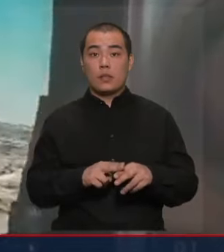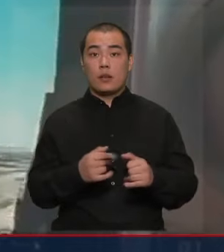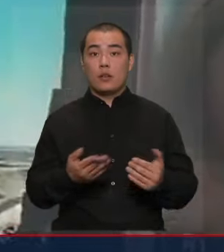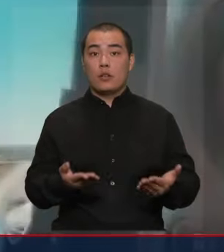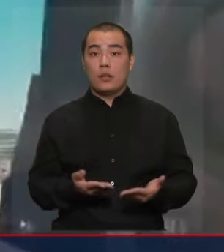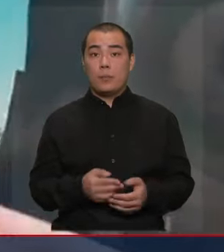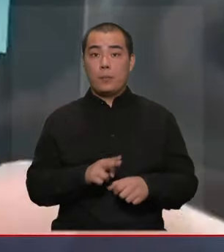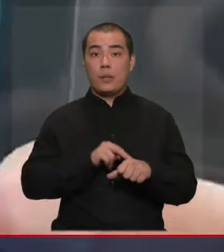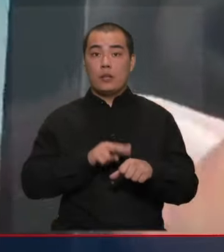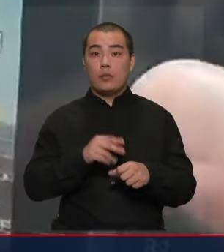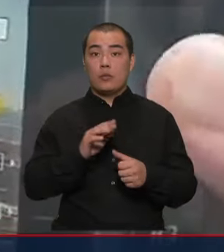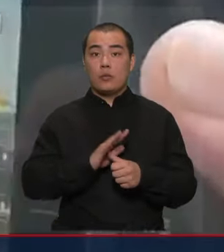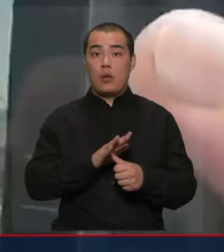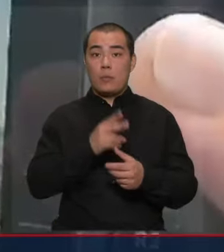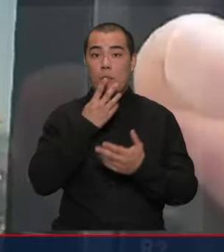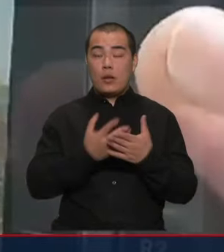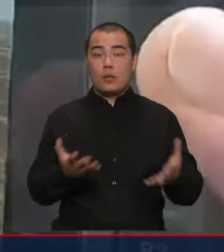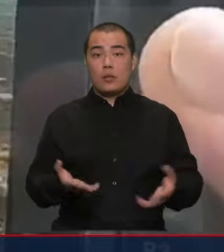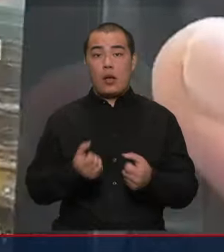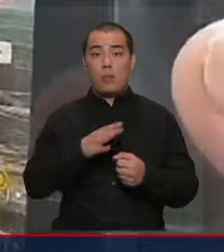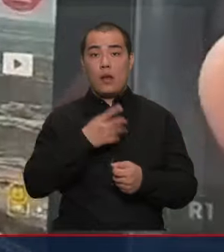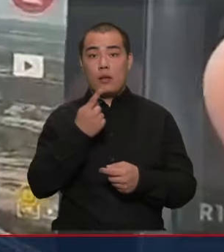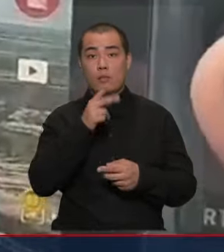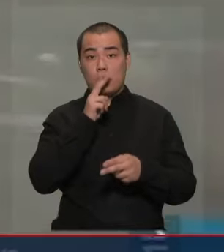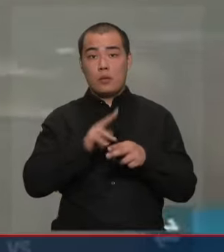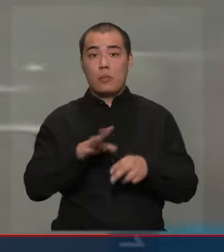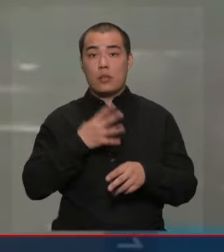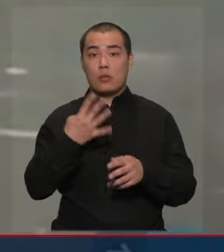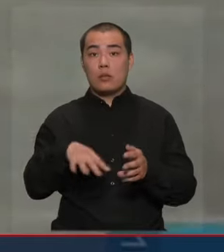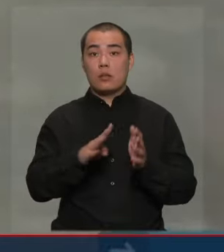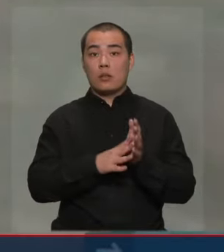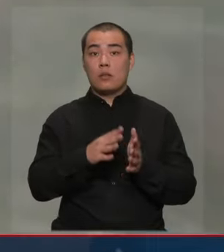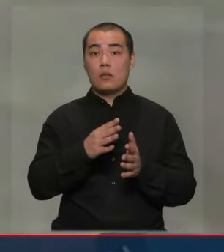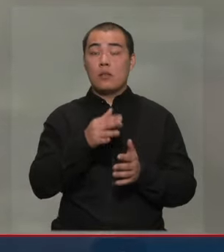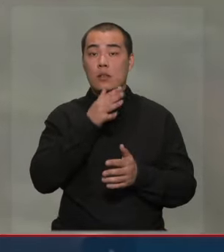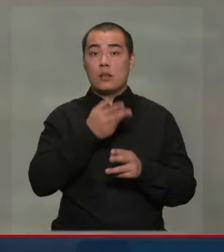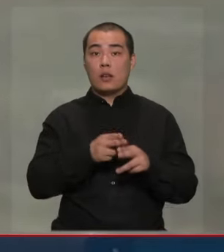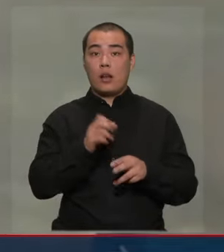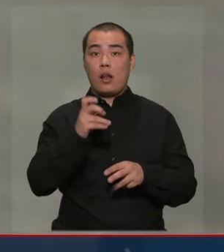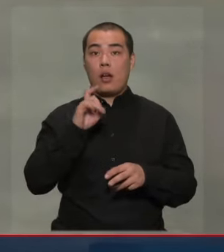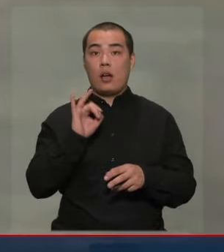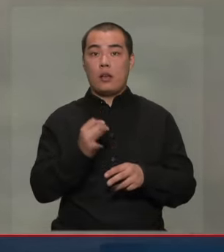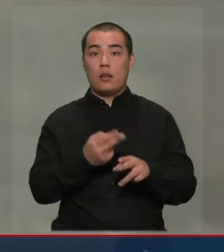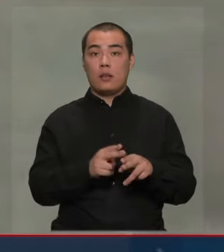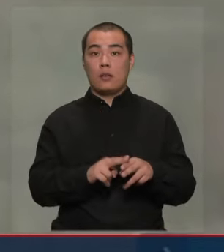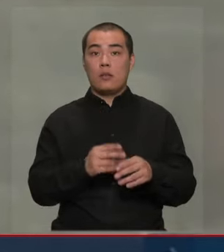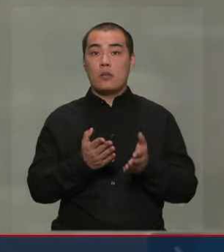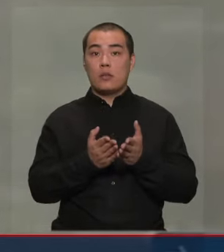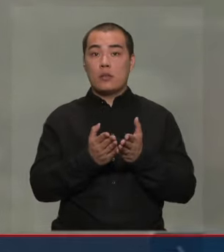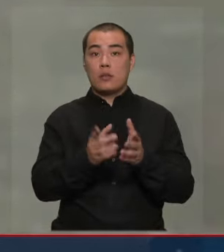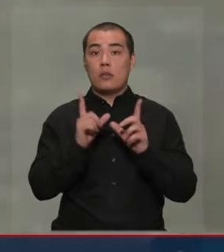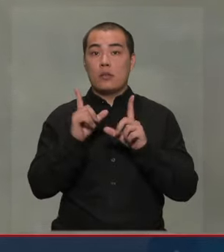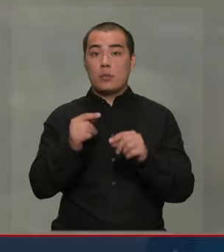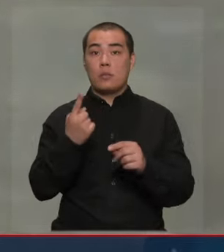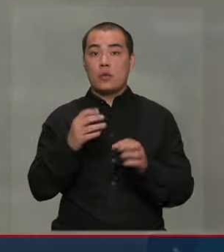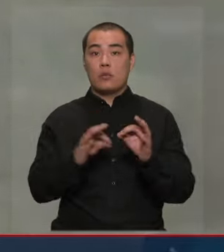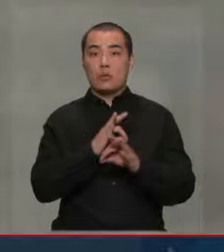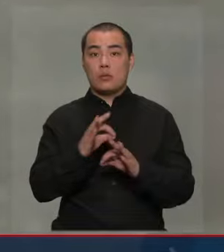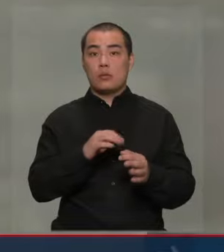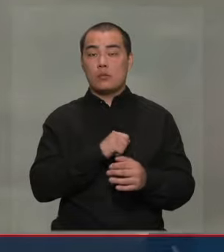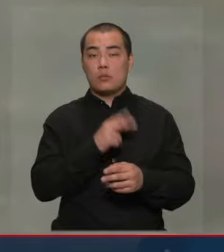тұрғынын полицейлер дронның көмегімен тапты. 49 жастағы ер адам Қарағай ауылынан Құлсары қаласына қайықпен шығып, бір тәуліктен